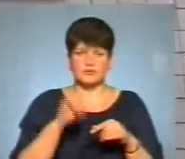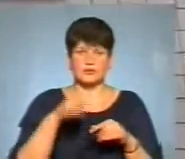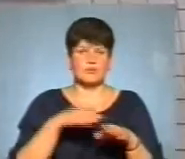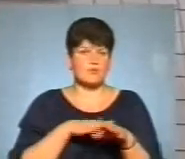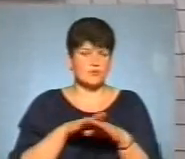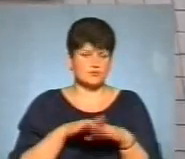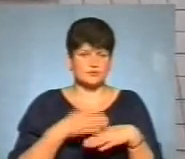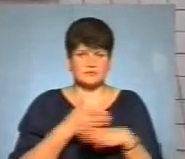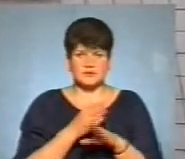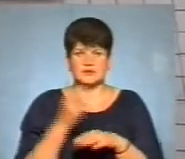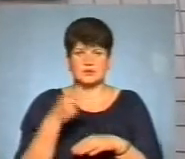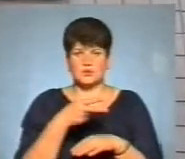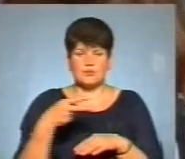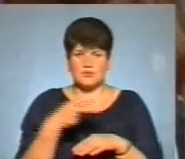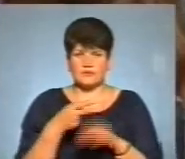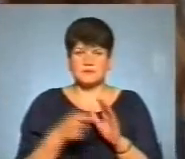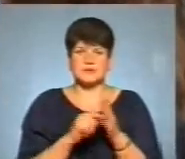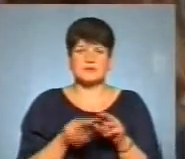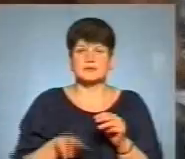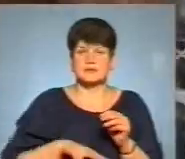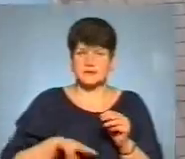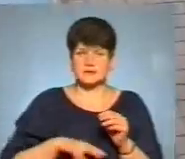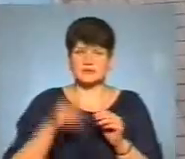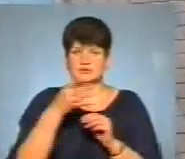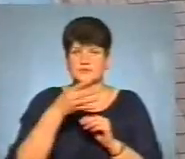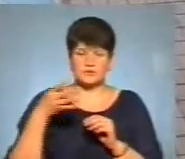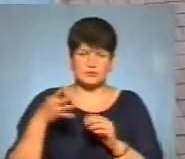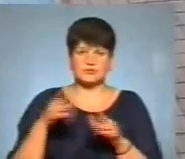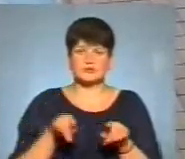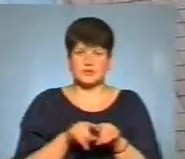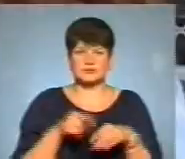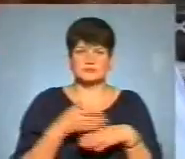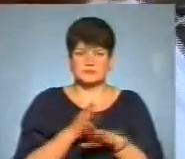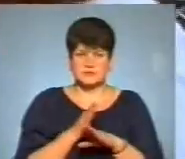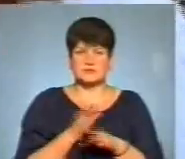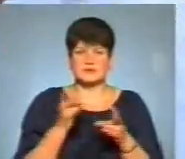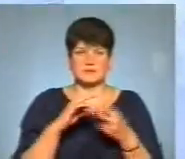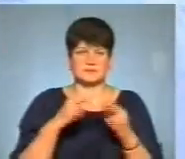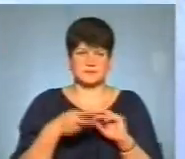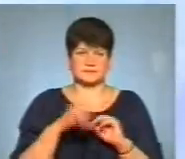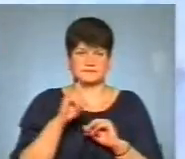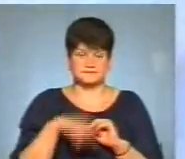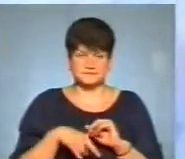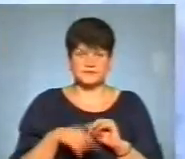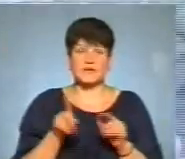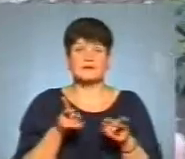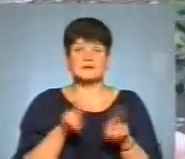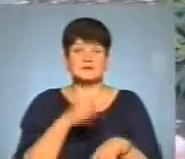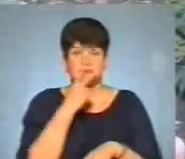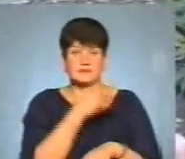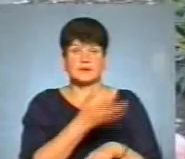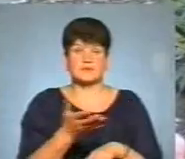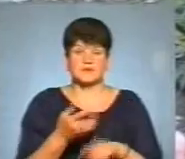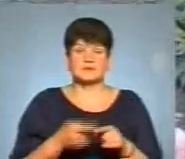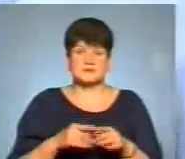другому поверсі в кабінеті директора. І ось на четвертому поверсі шиба теж розбита, її прийдеться міняти. Те, що залишки ви бачите, це